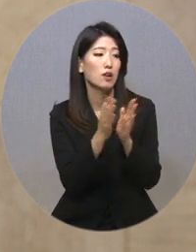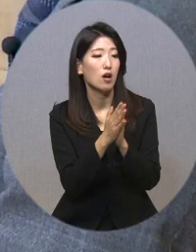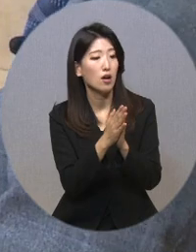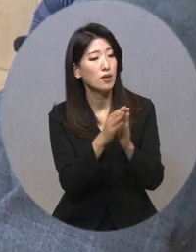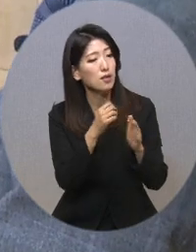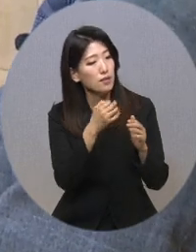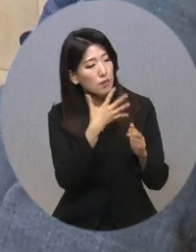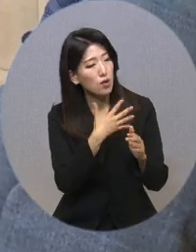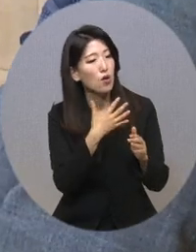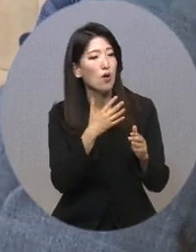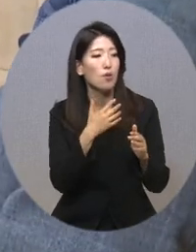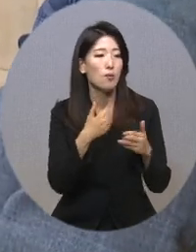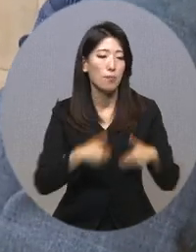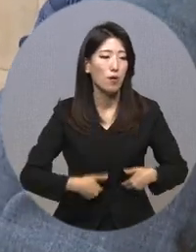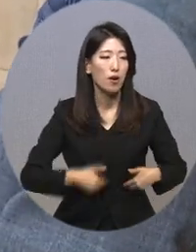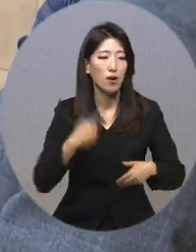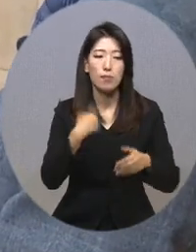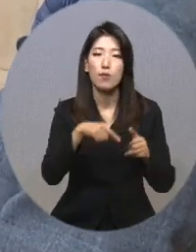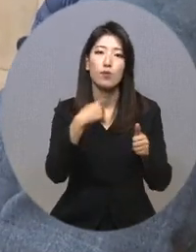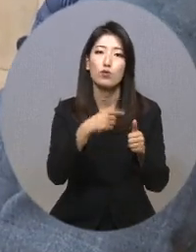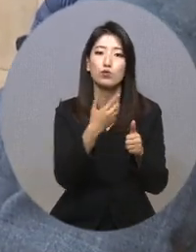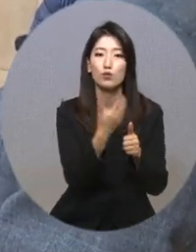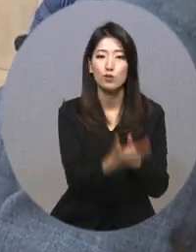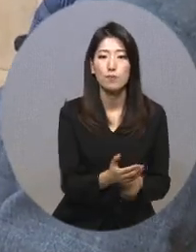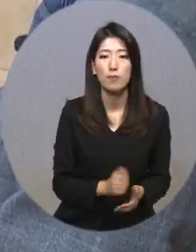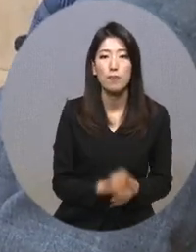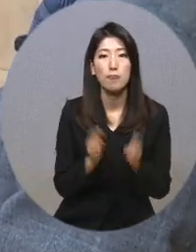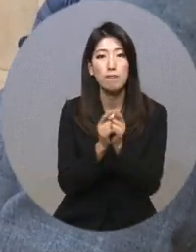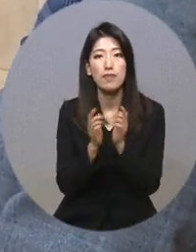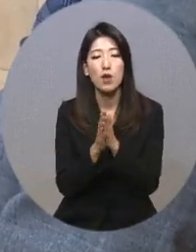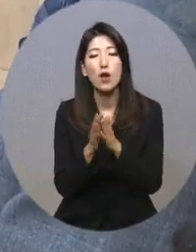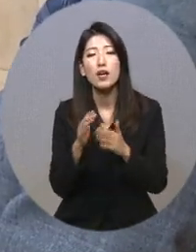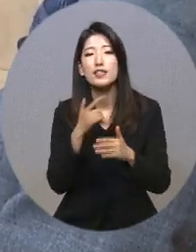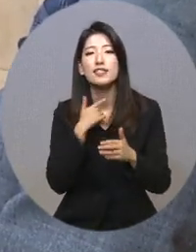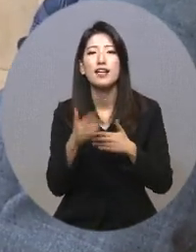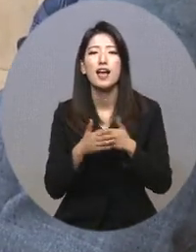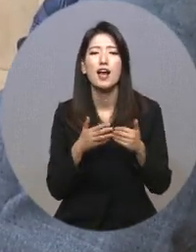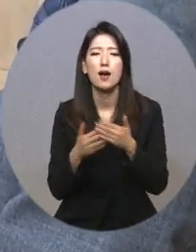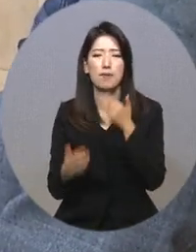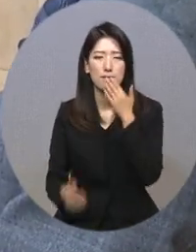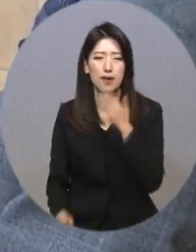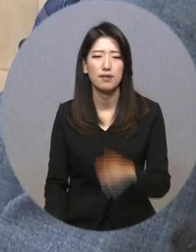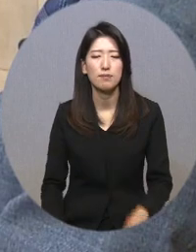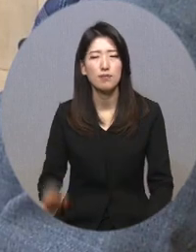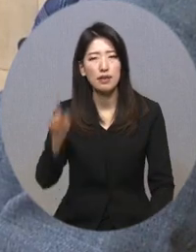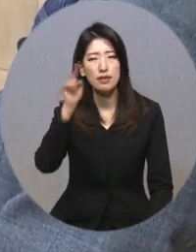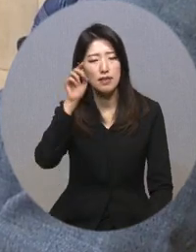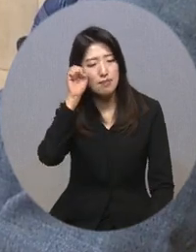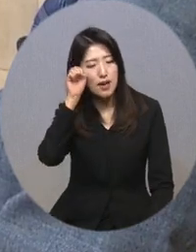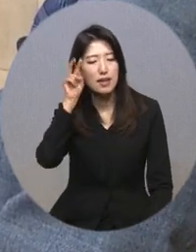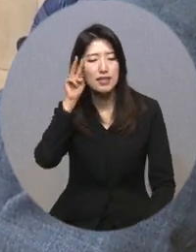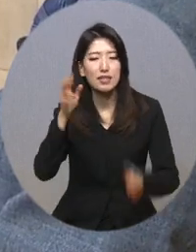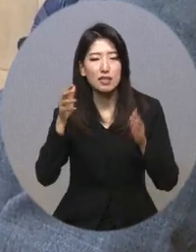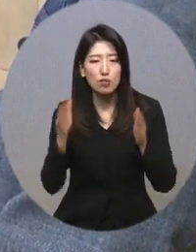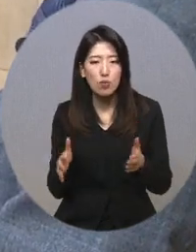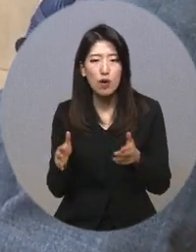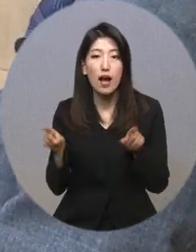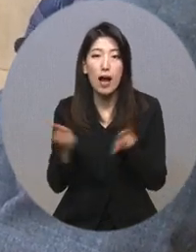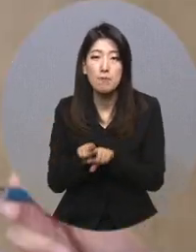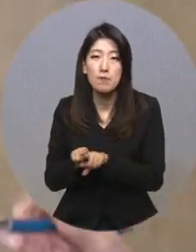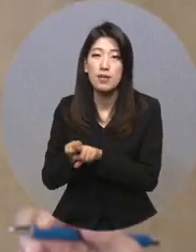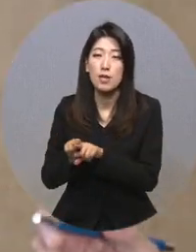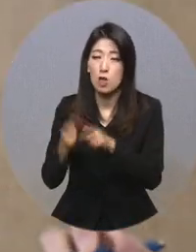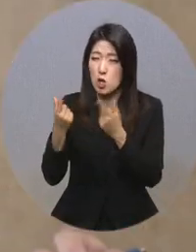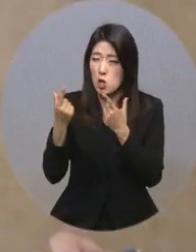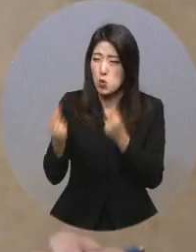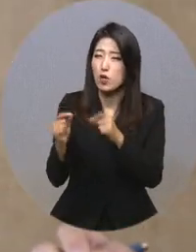또는 명장 체험할 수 있는 시간을 주는 거죠. 명장 그러니까 1박 2일, 2박 3일 동안 같이 똑같이 생활하는 겁니다.